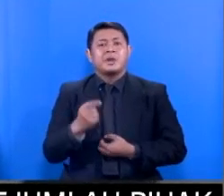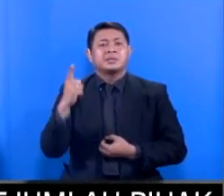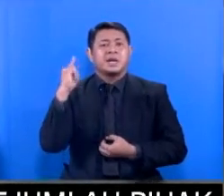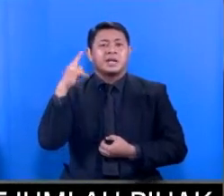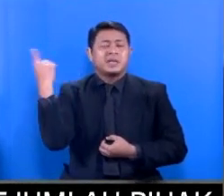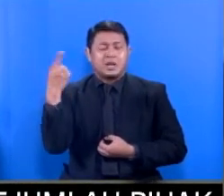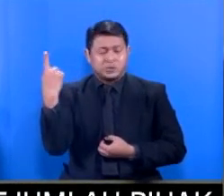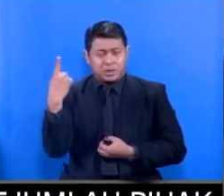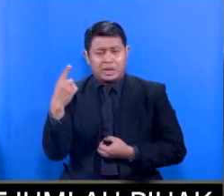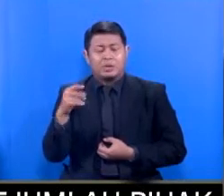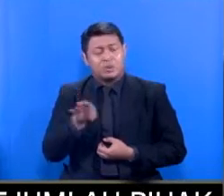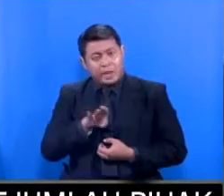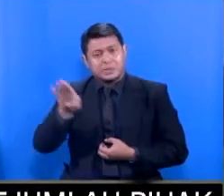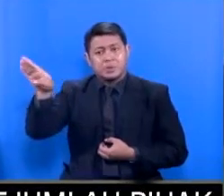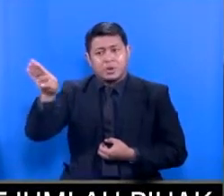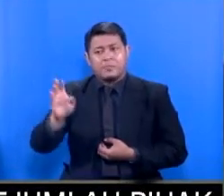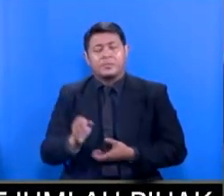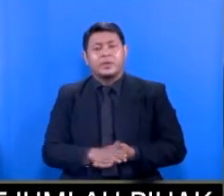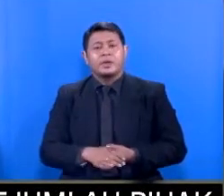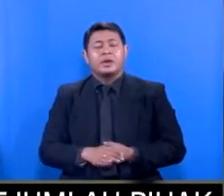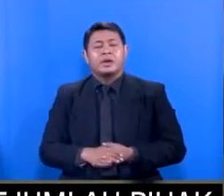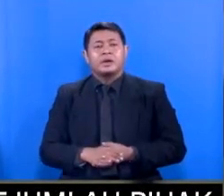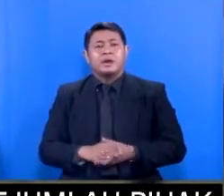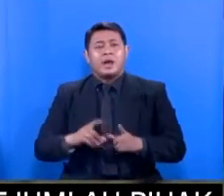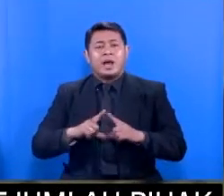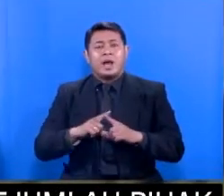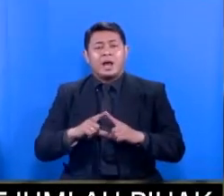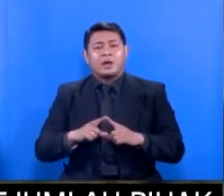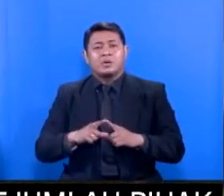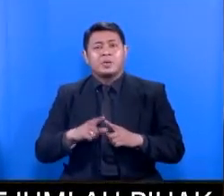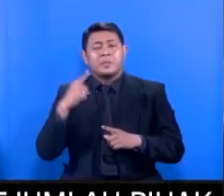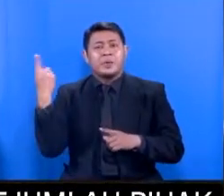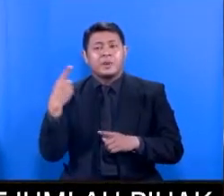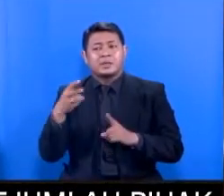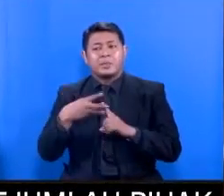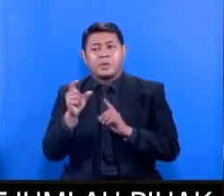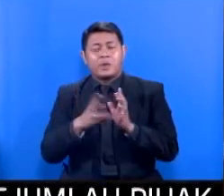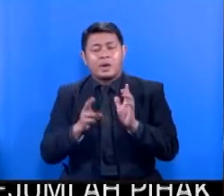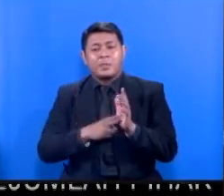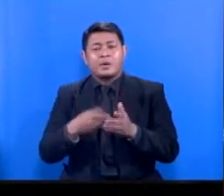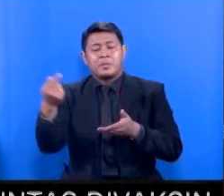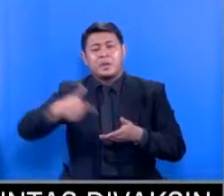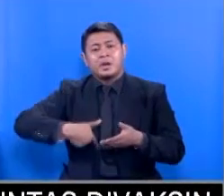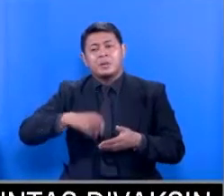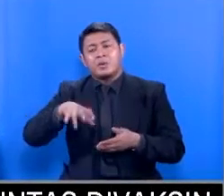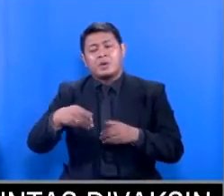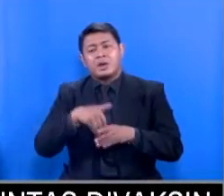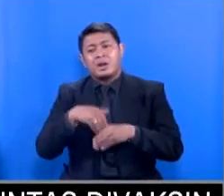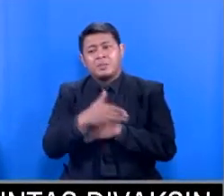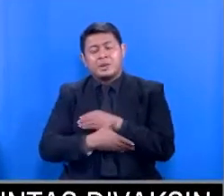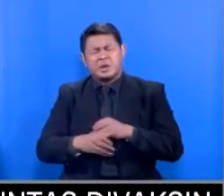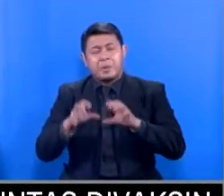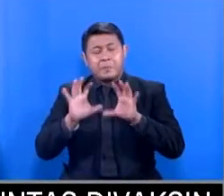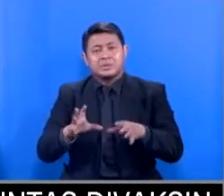market ekspor. Sebelumnya Agus Gumiwang menyebut potensi pemerintah maupun BUMN membeli produk dalam negeri sangat